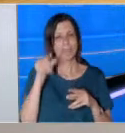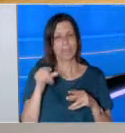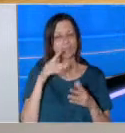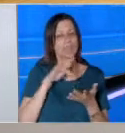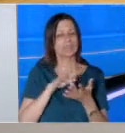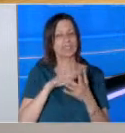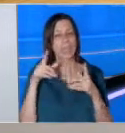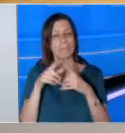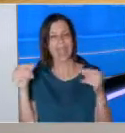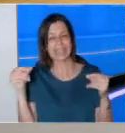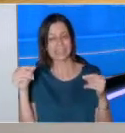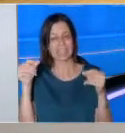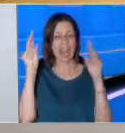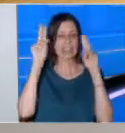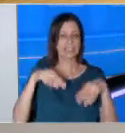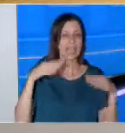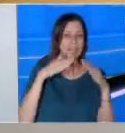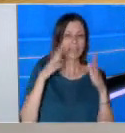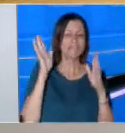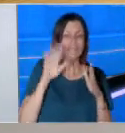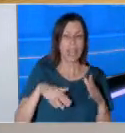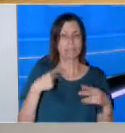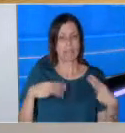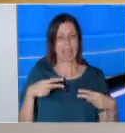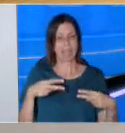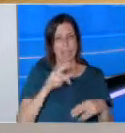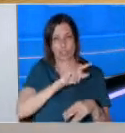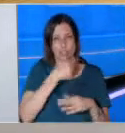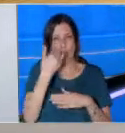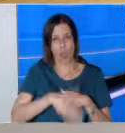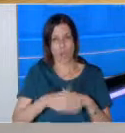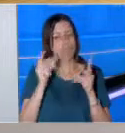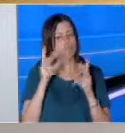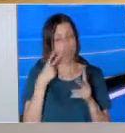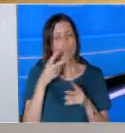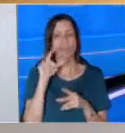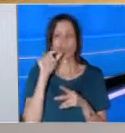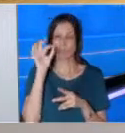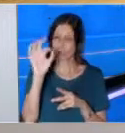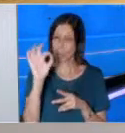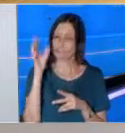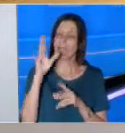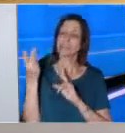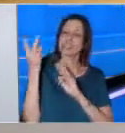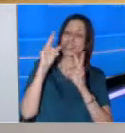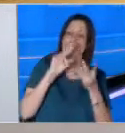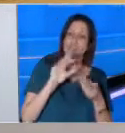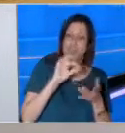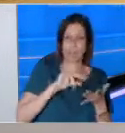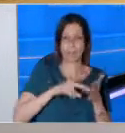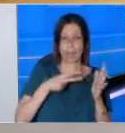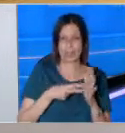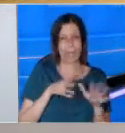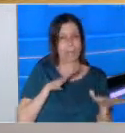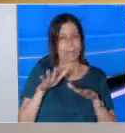וגם הרתעה, ממש בשעה האחרונה. אתם יכולים למצוא את זה בטוויטר שלהם. גם בצד השני של המפה הפוליטית,